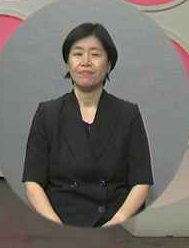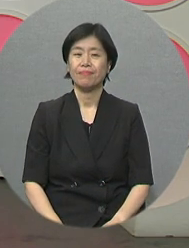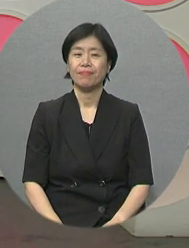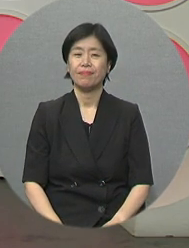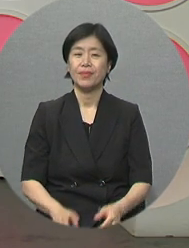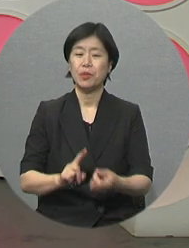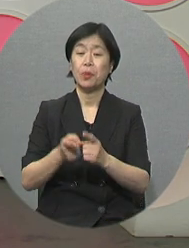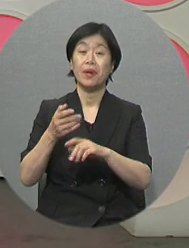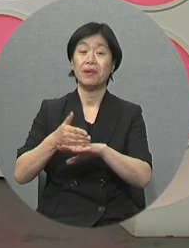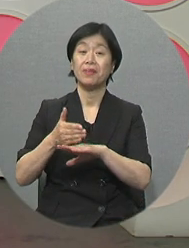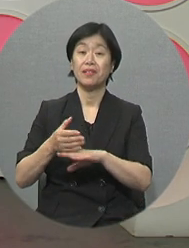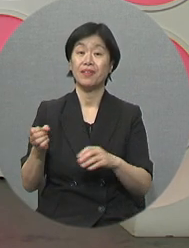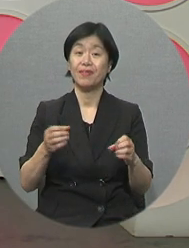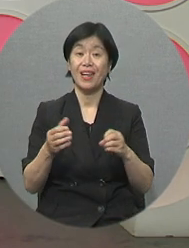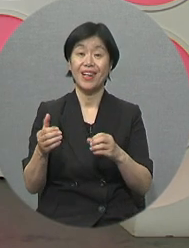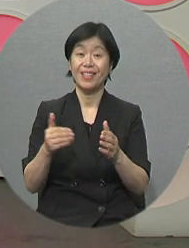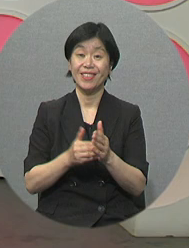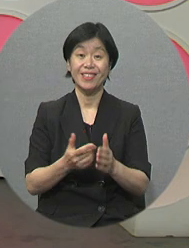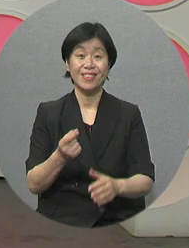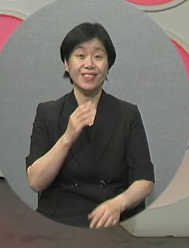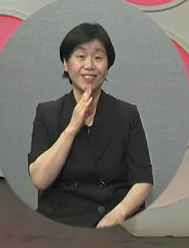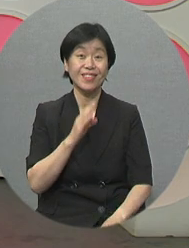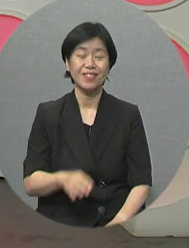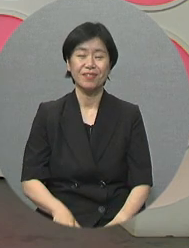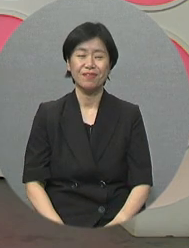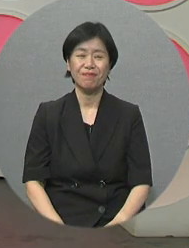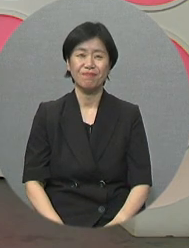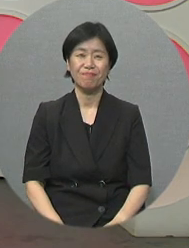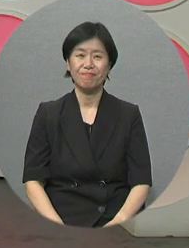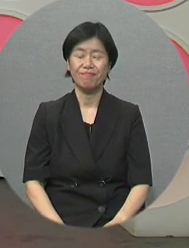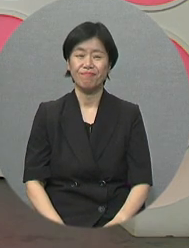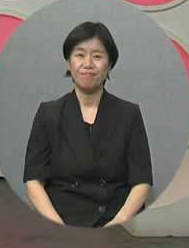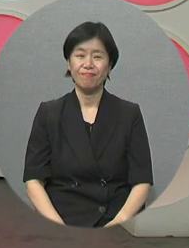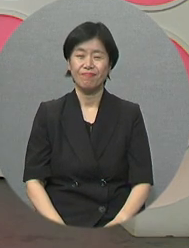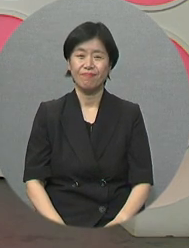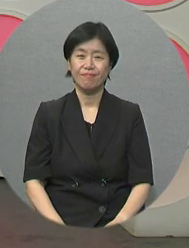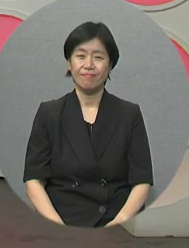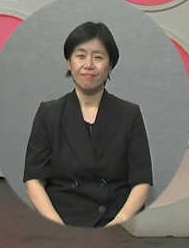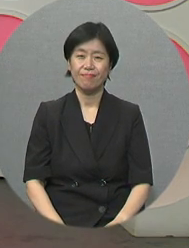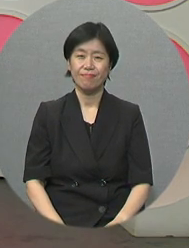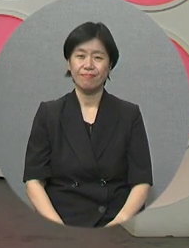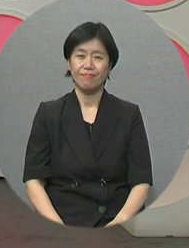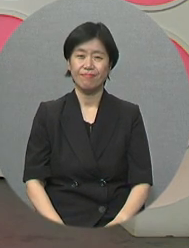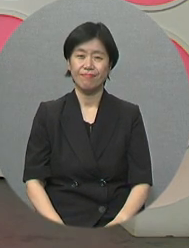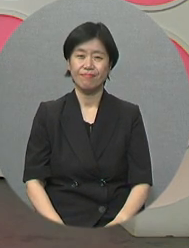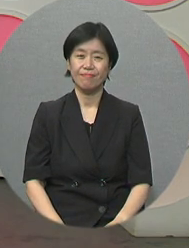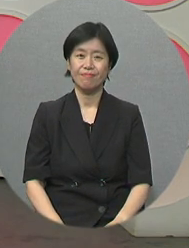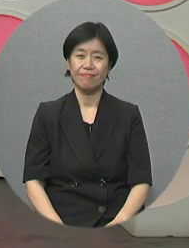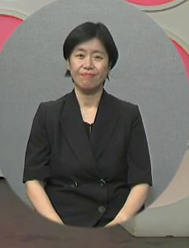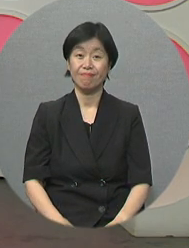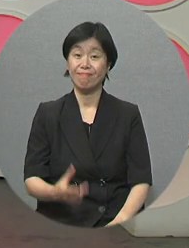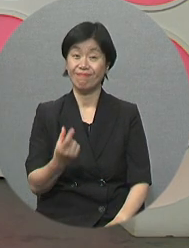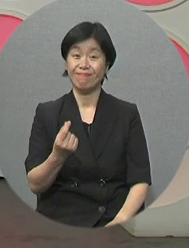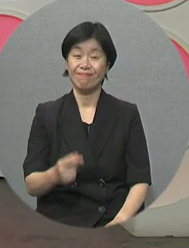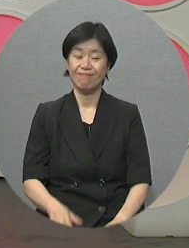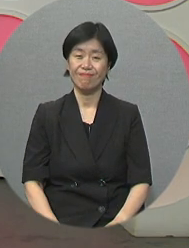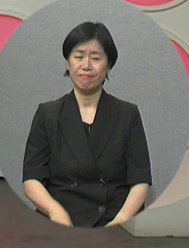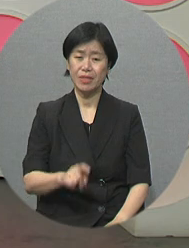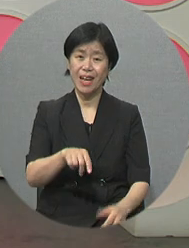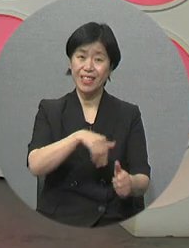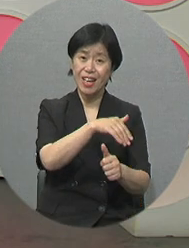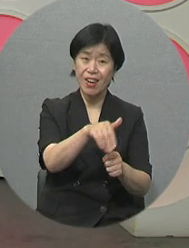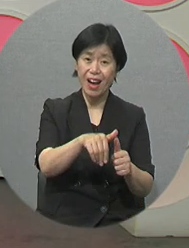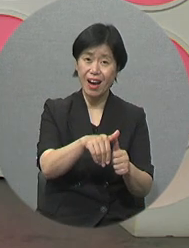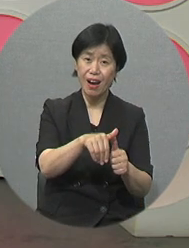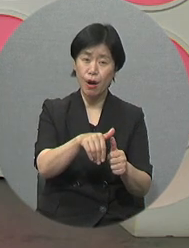고맙습니다. 예, 와이프는 부부니까 써도 되는 거 아니에요. 남편 거니까 몰래 쓴 거고. 아, 참 그래요. 우리가 이런 일이